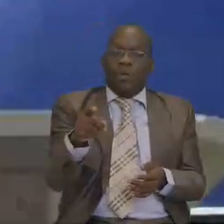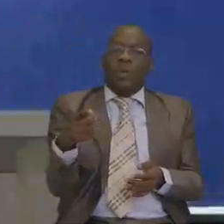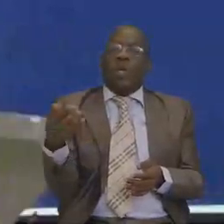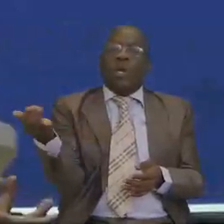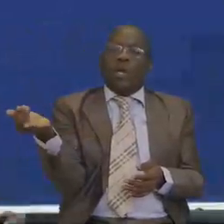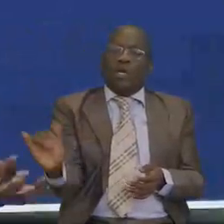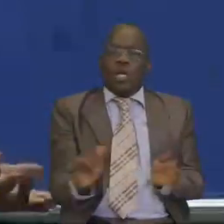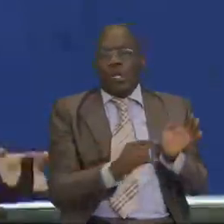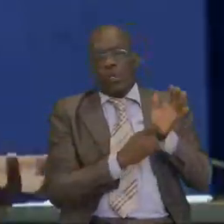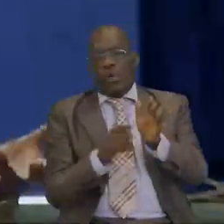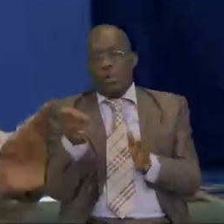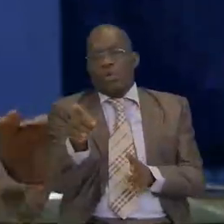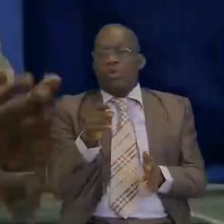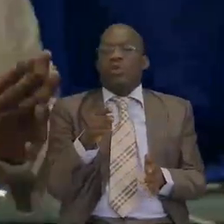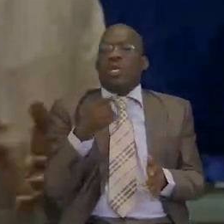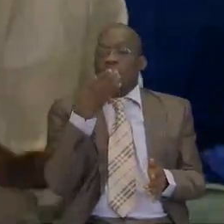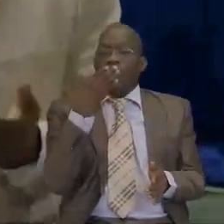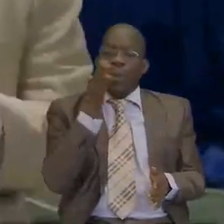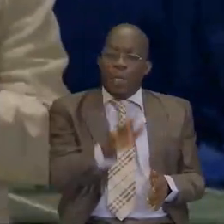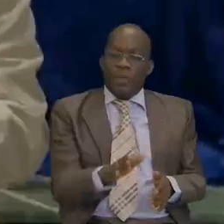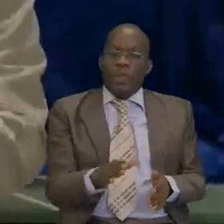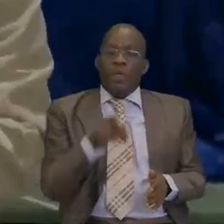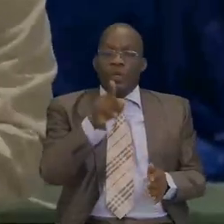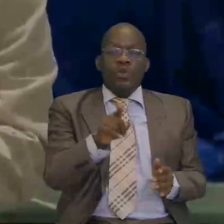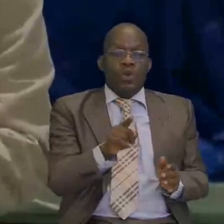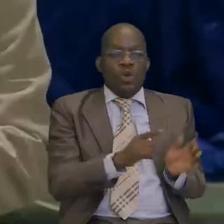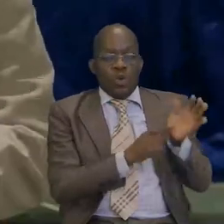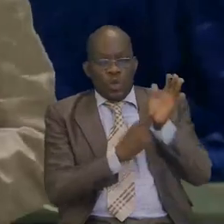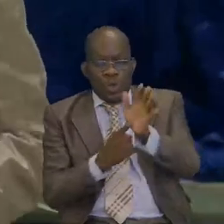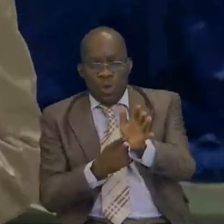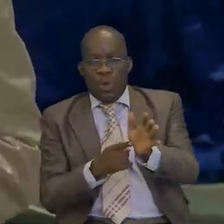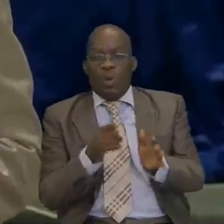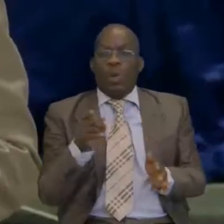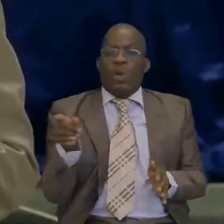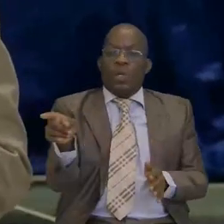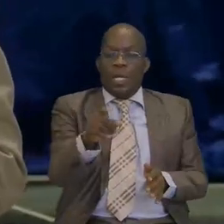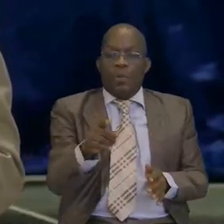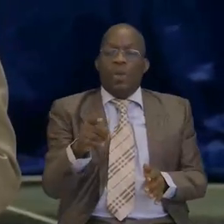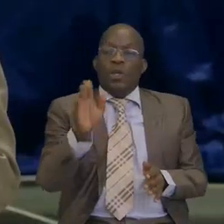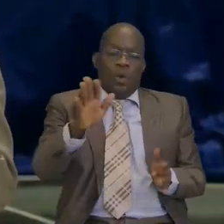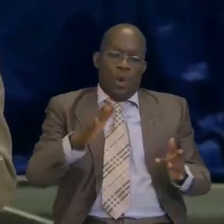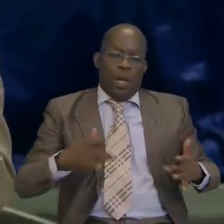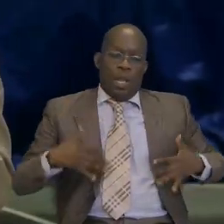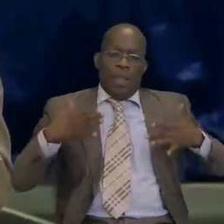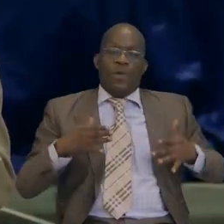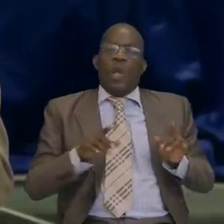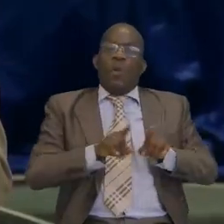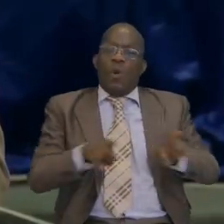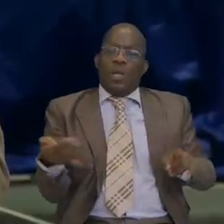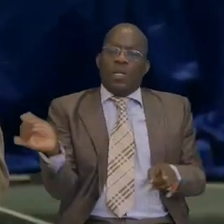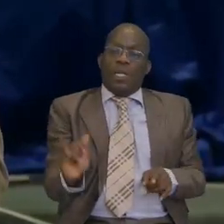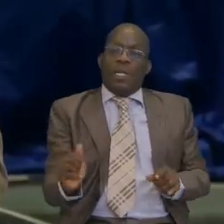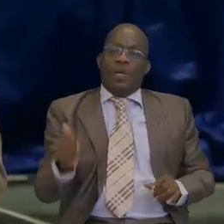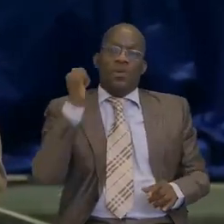Tu donnes ton cœur, tu donnes ta vie aux gens et c'est comme plus tu donnes, plus ils te